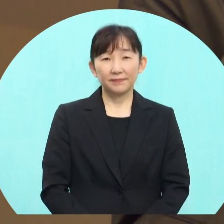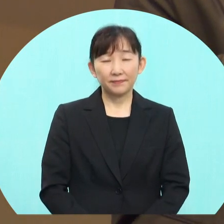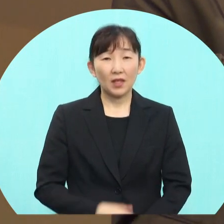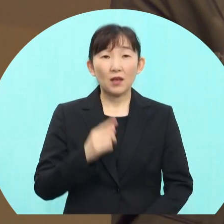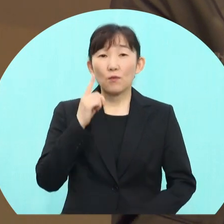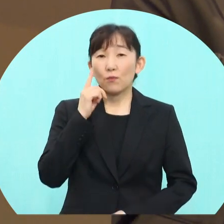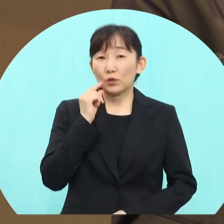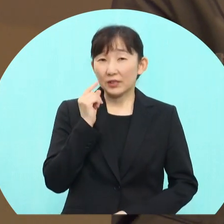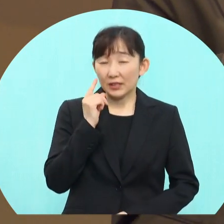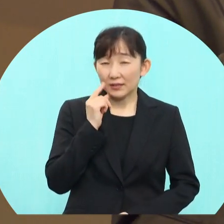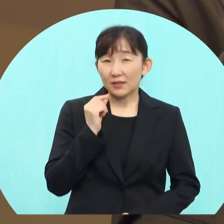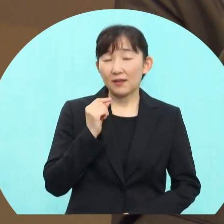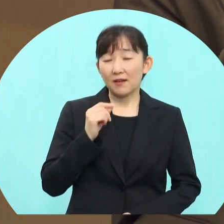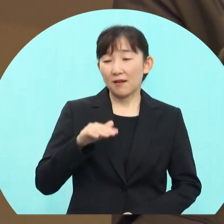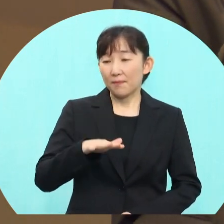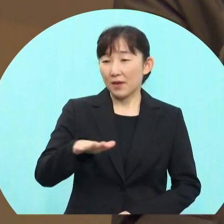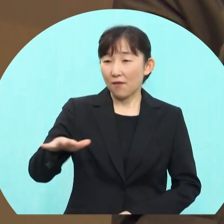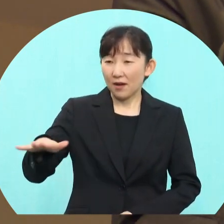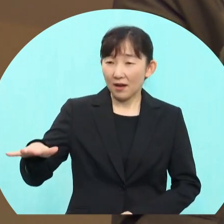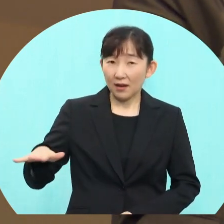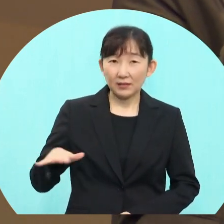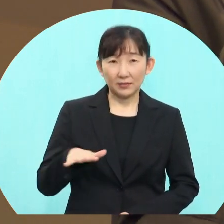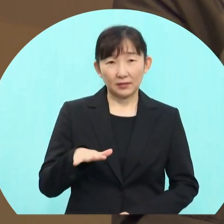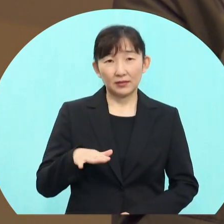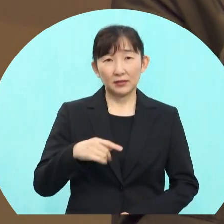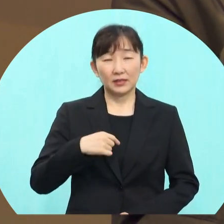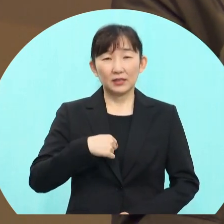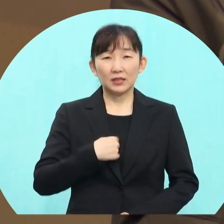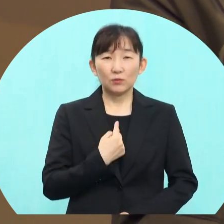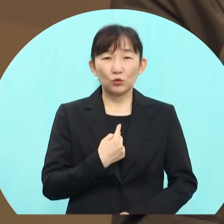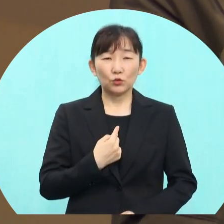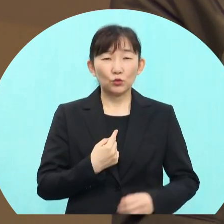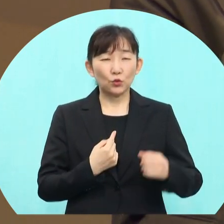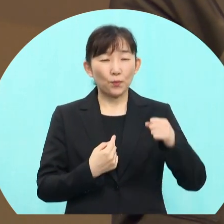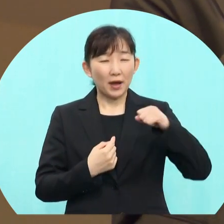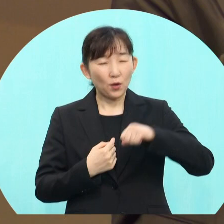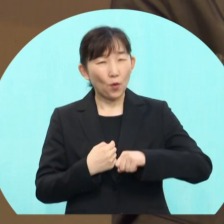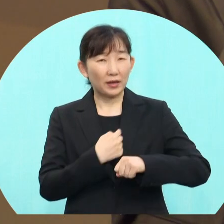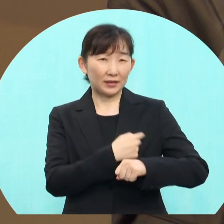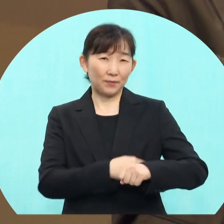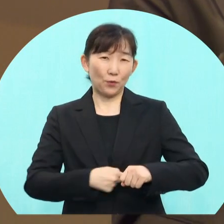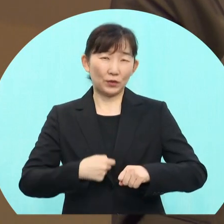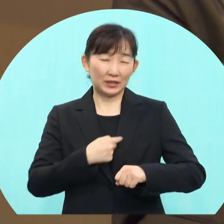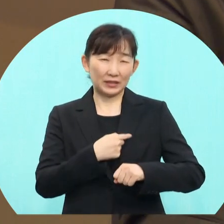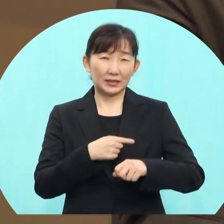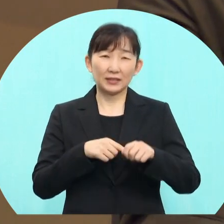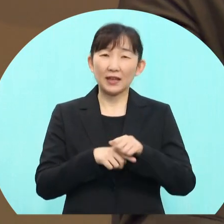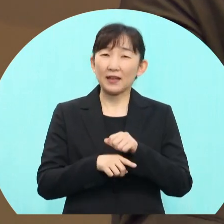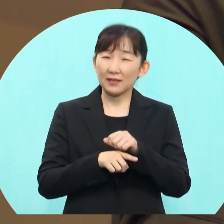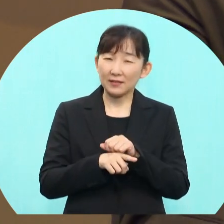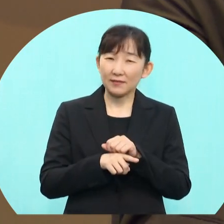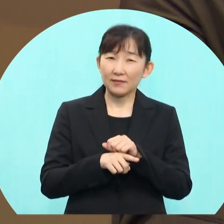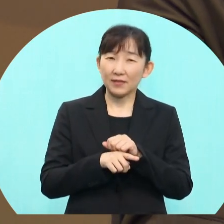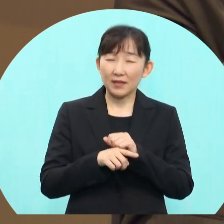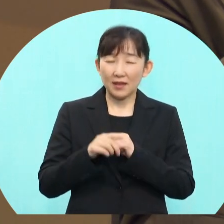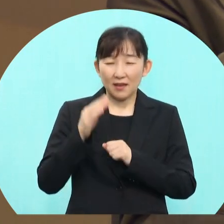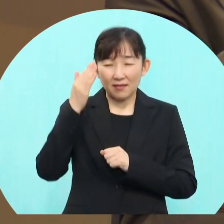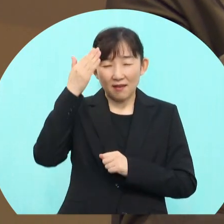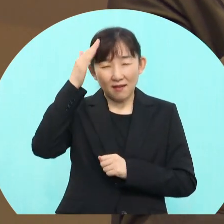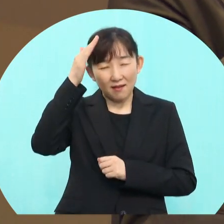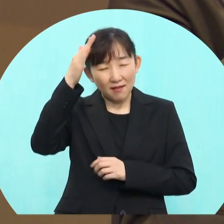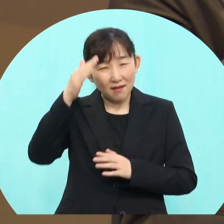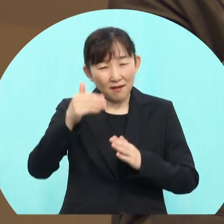ひょっとしたら周りに、自分の弱さのゆえにですね、なかなか出向くこと